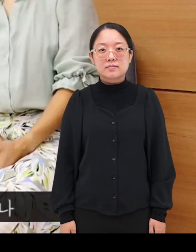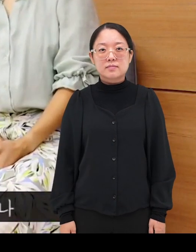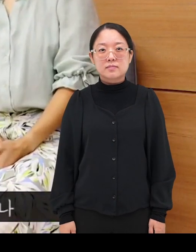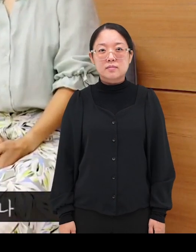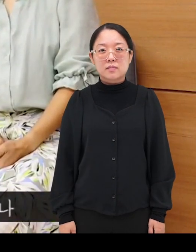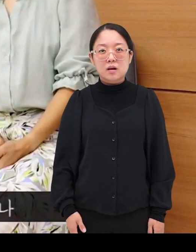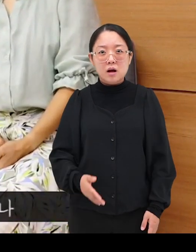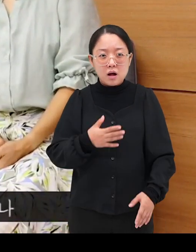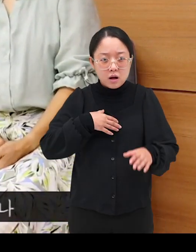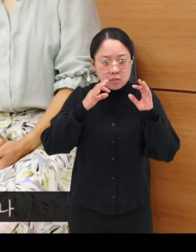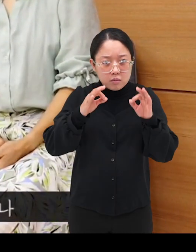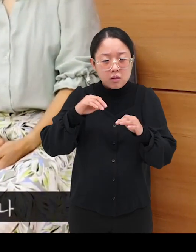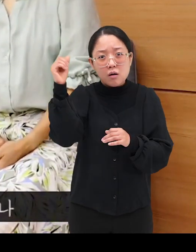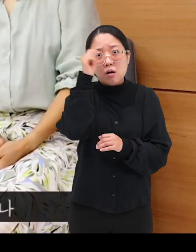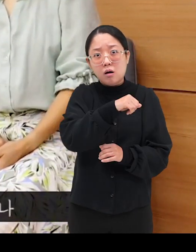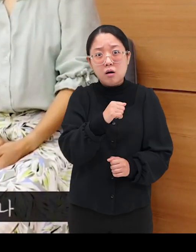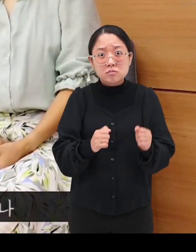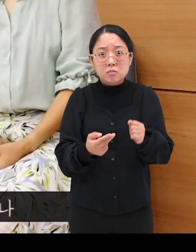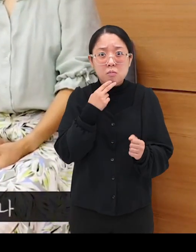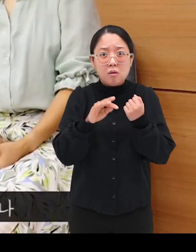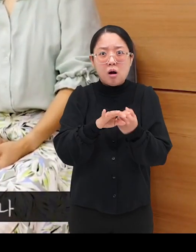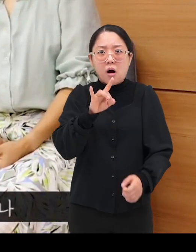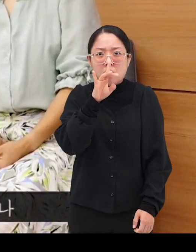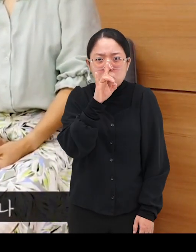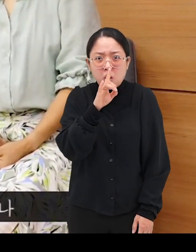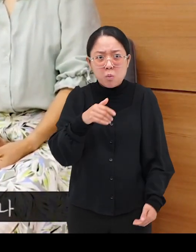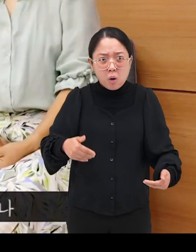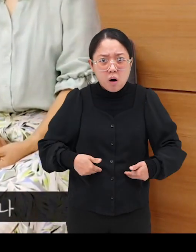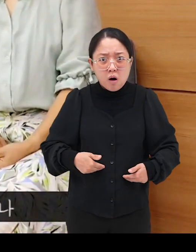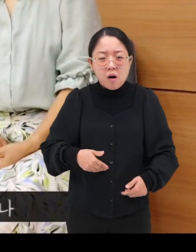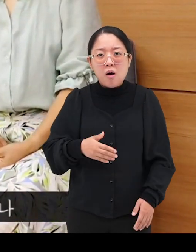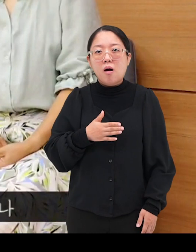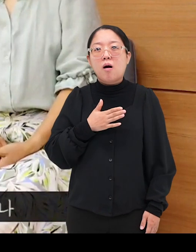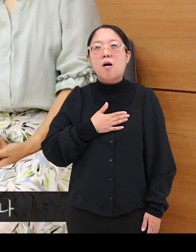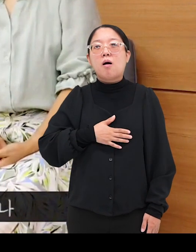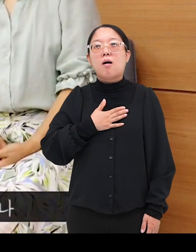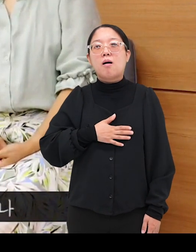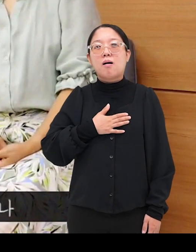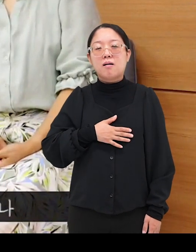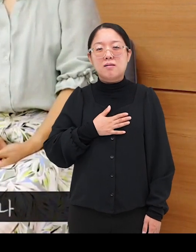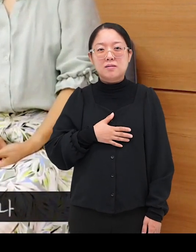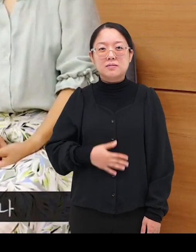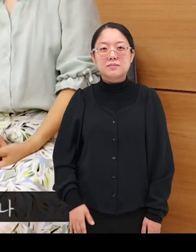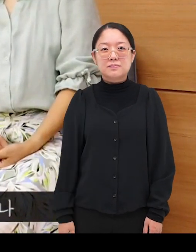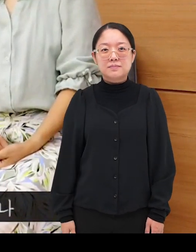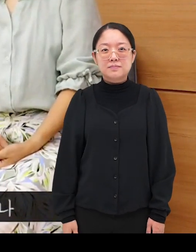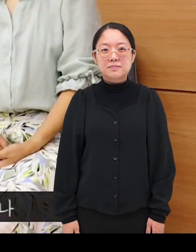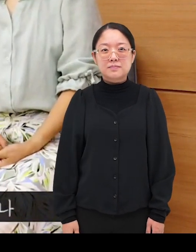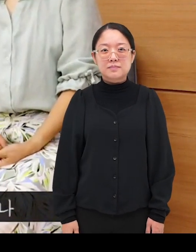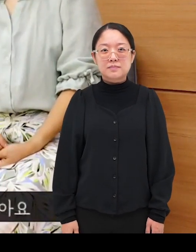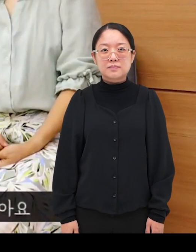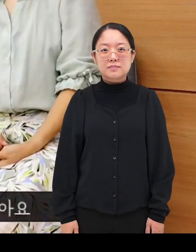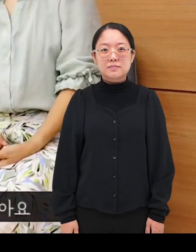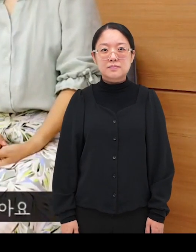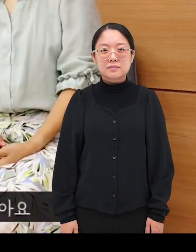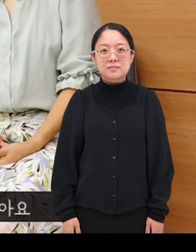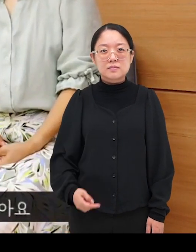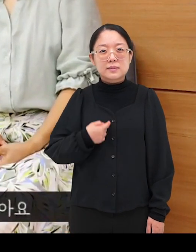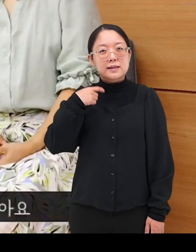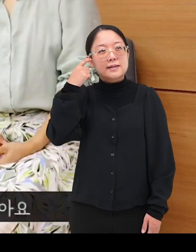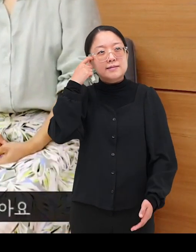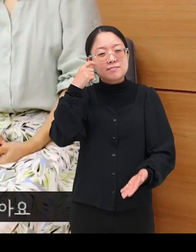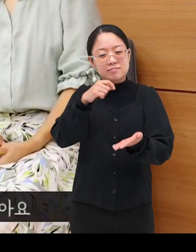되더라고요. 그래서 알고 보니까 달리기가 없으면 안 되겠구나라는